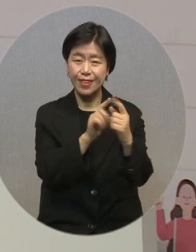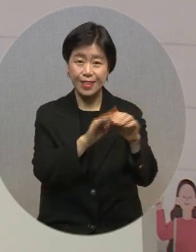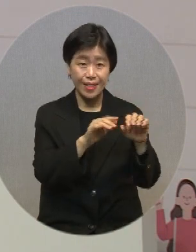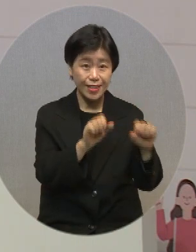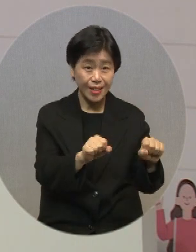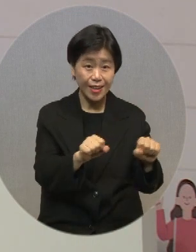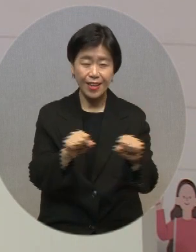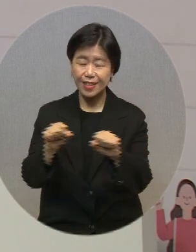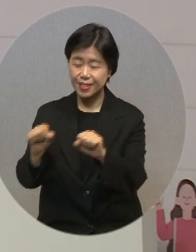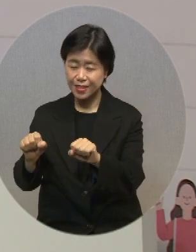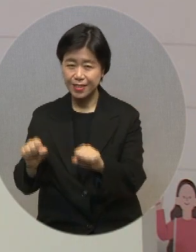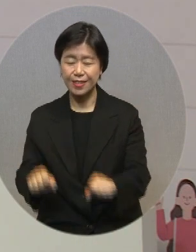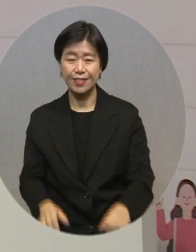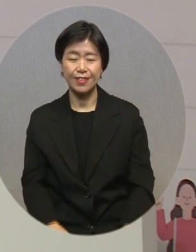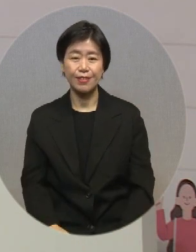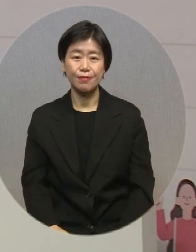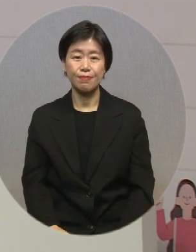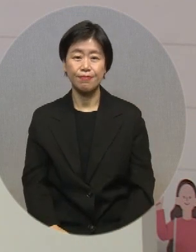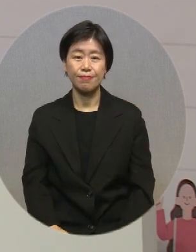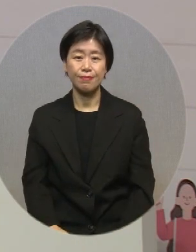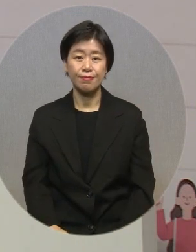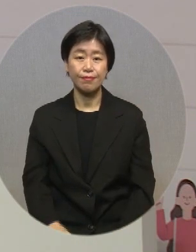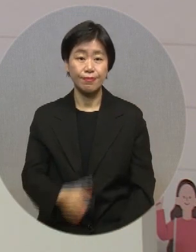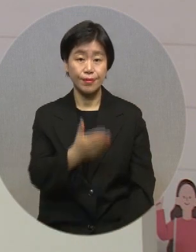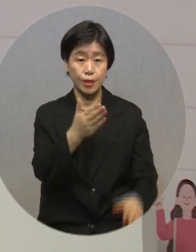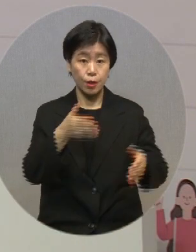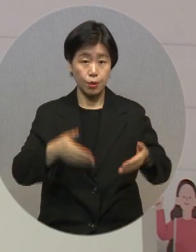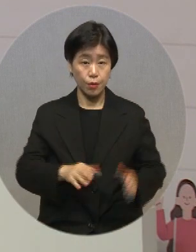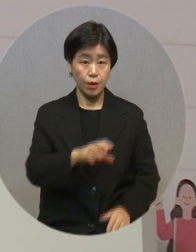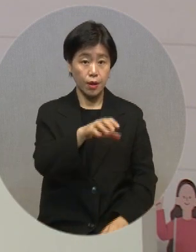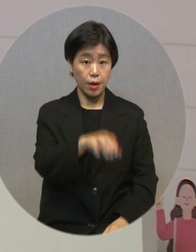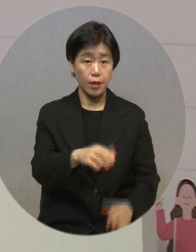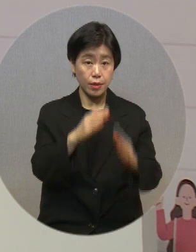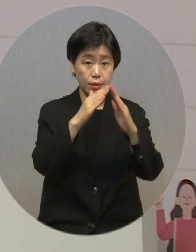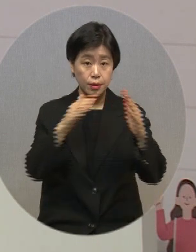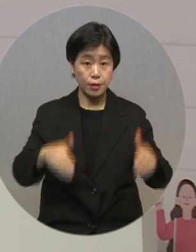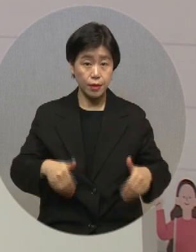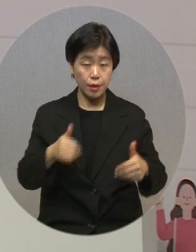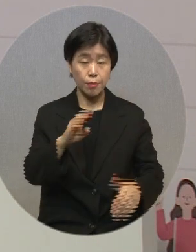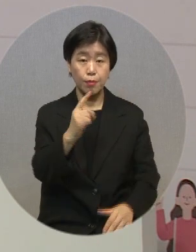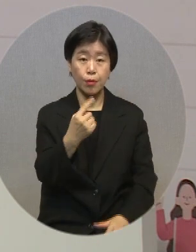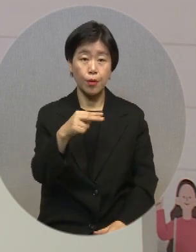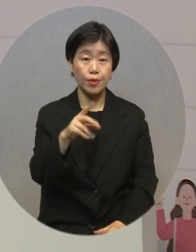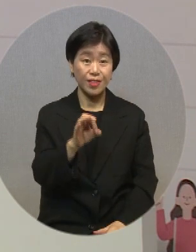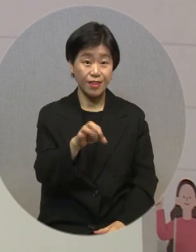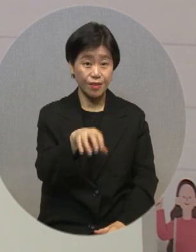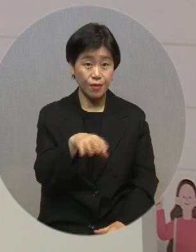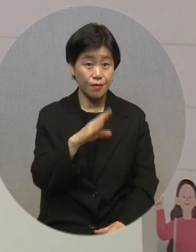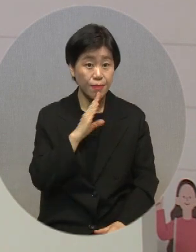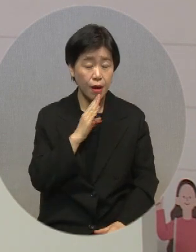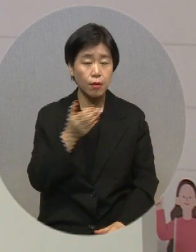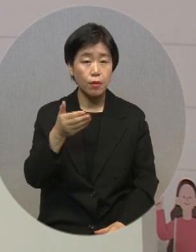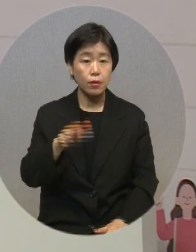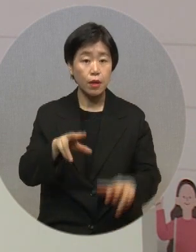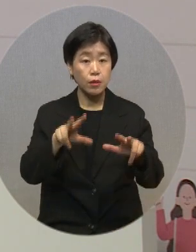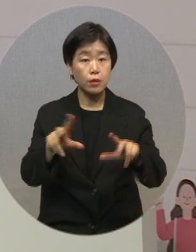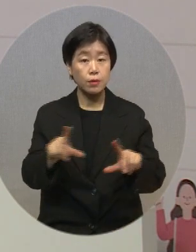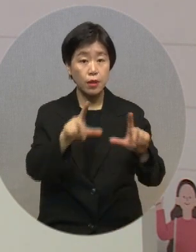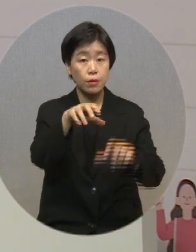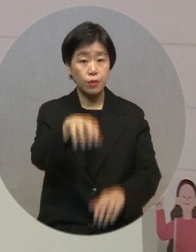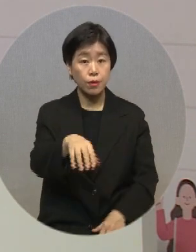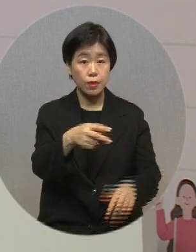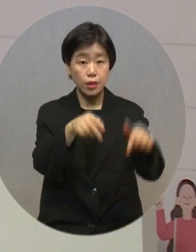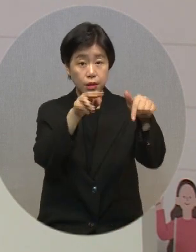네. 예. 아, 고향이 전남 보성이신데요. 지금 인천에 사신 지가 30년이